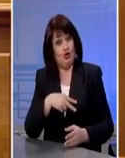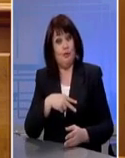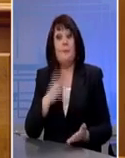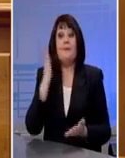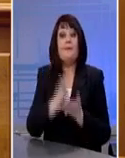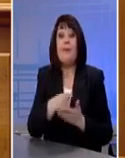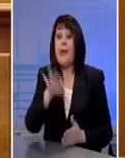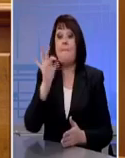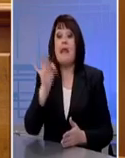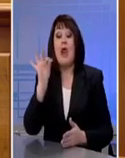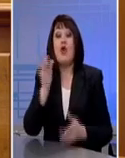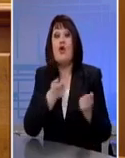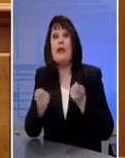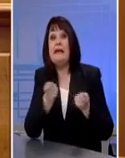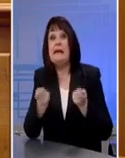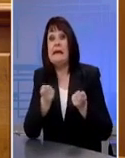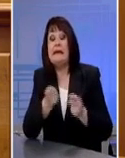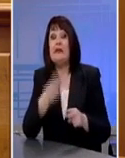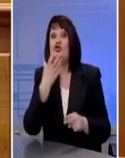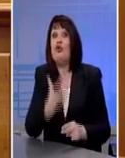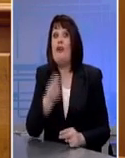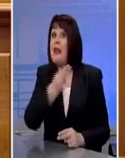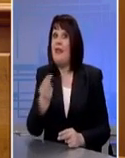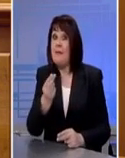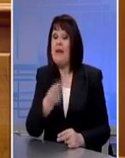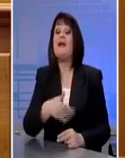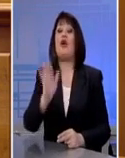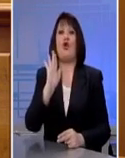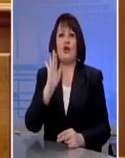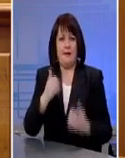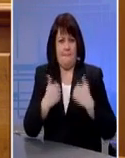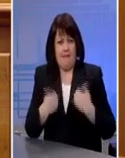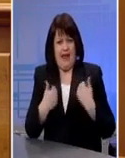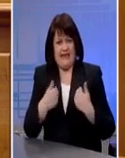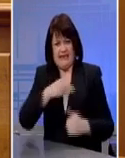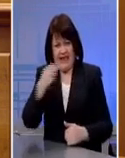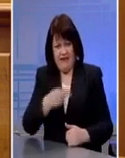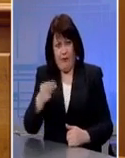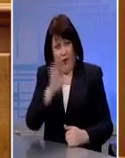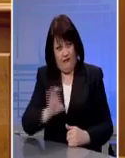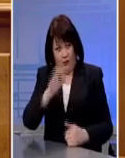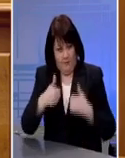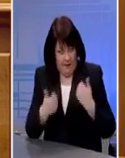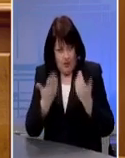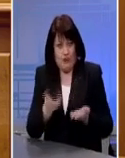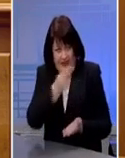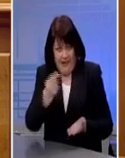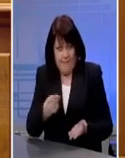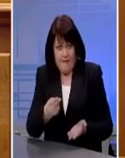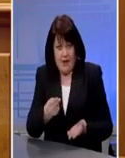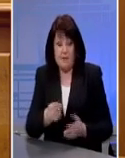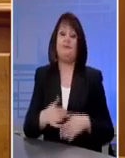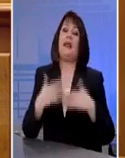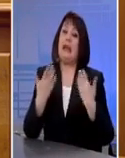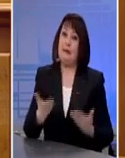επιλογής δεν γίνονται δημοψηφίσματα. Εκτός αν κάποιοι παίζεται και με το ευρώ και με την Ευρώπη.